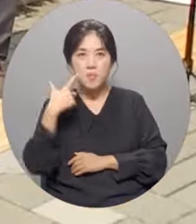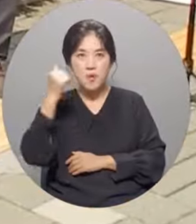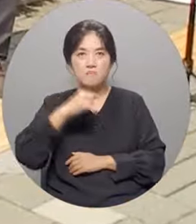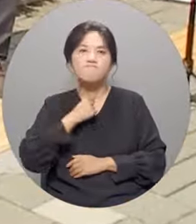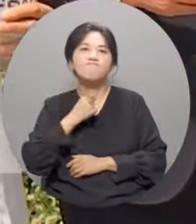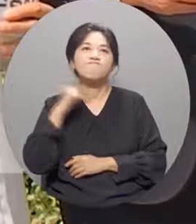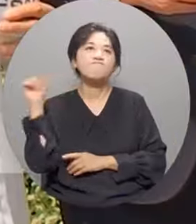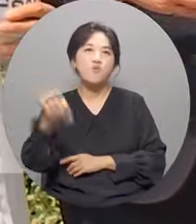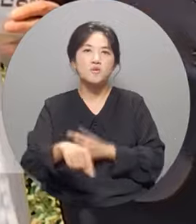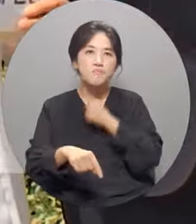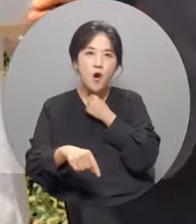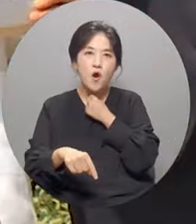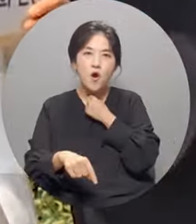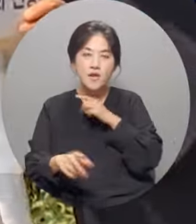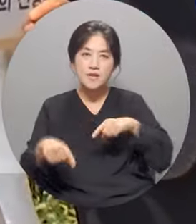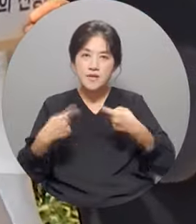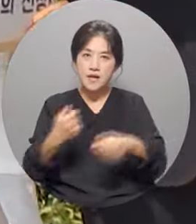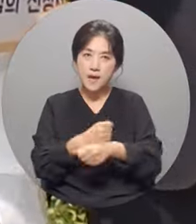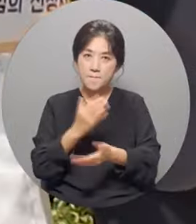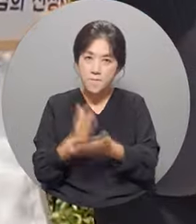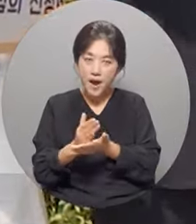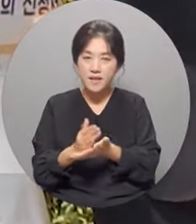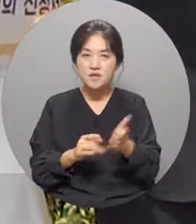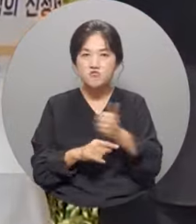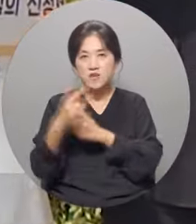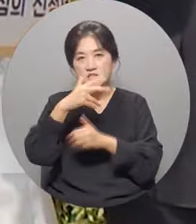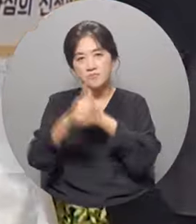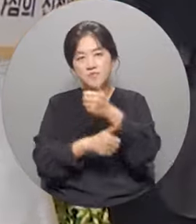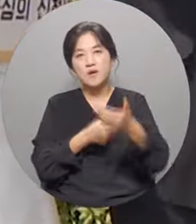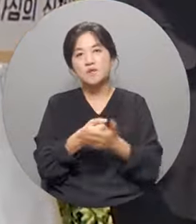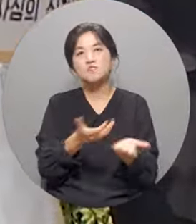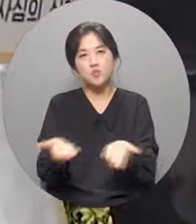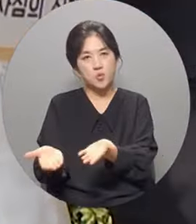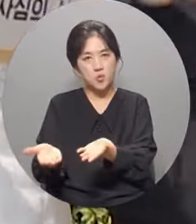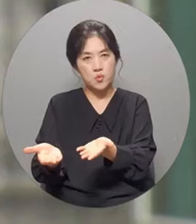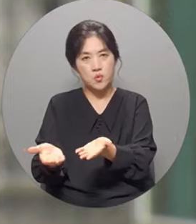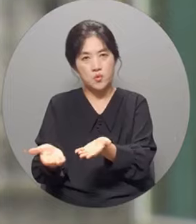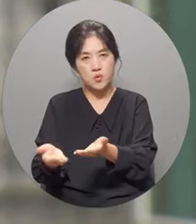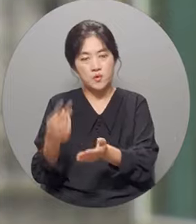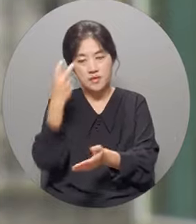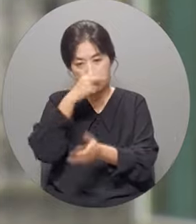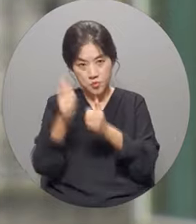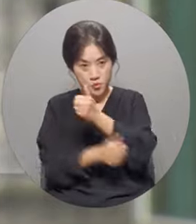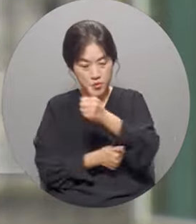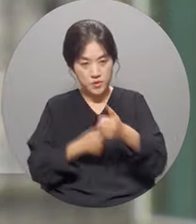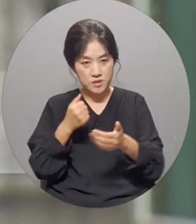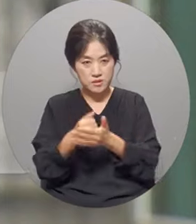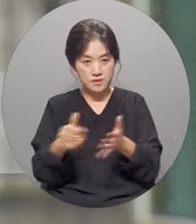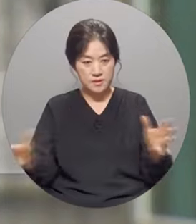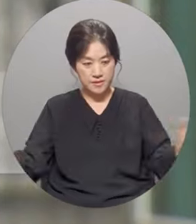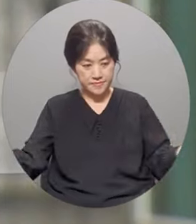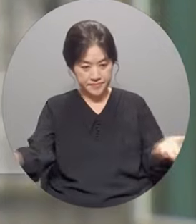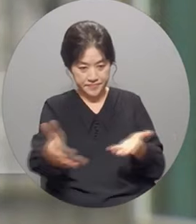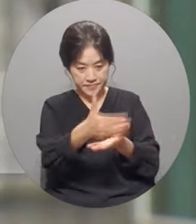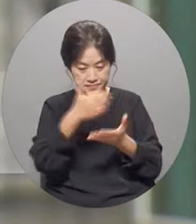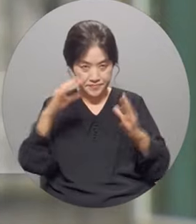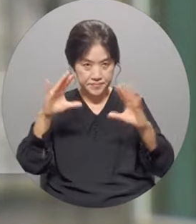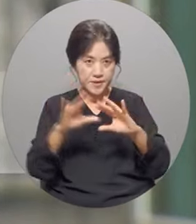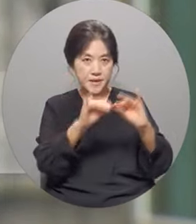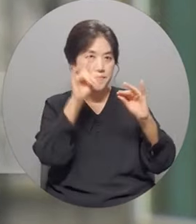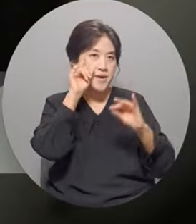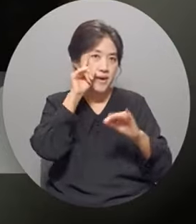원하고 있는데 참석 여부는 수사심의위가 결정합니다. 심의위는 의견을 하나로 모으는 게